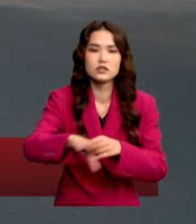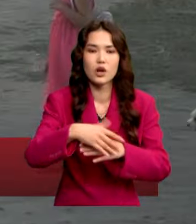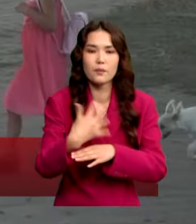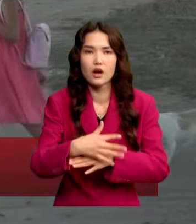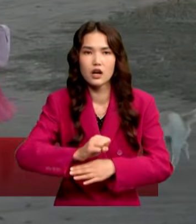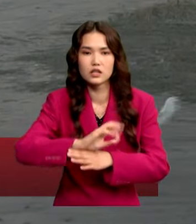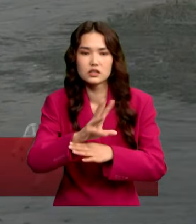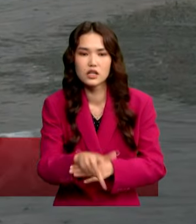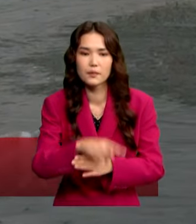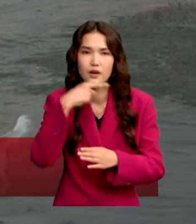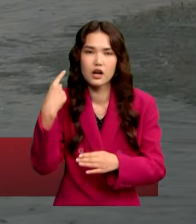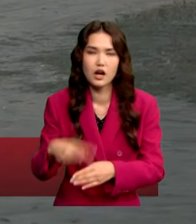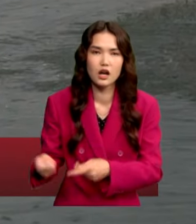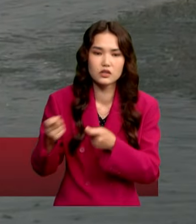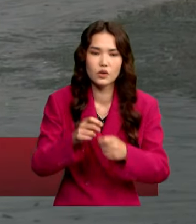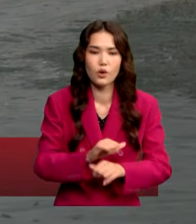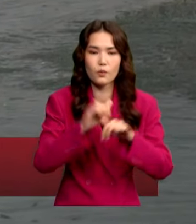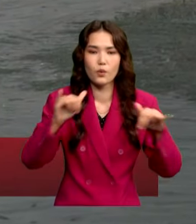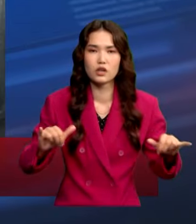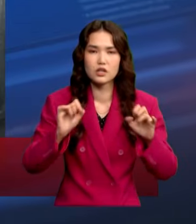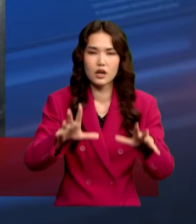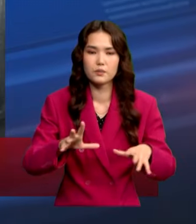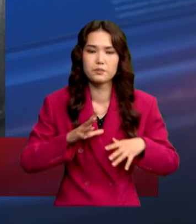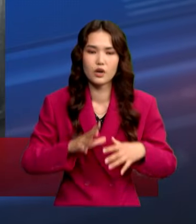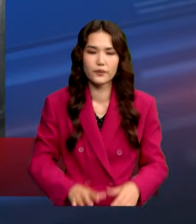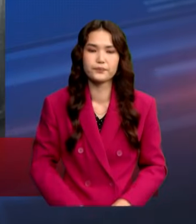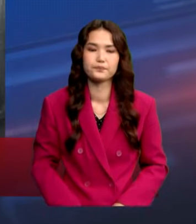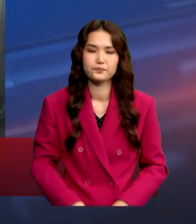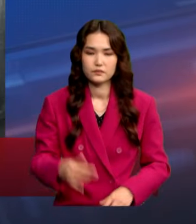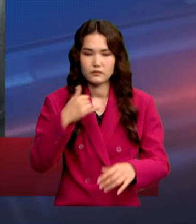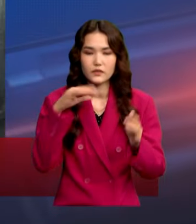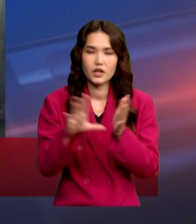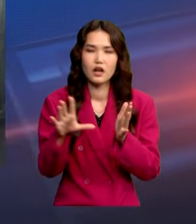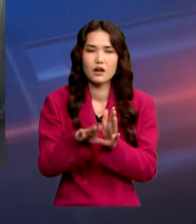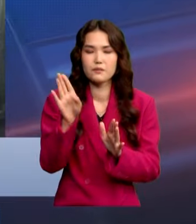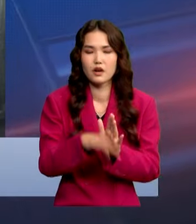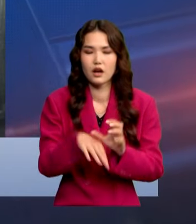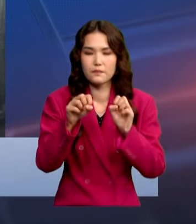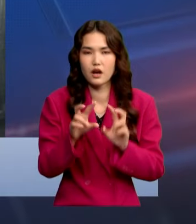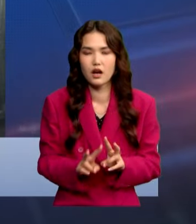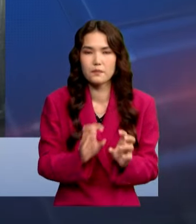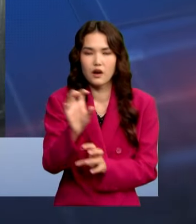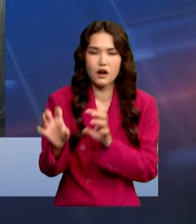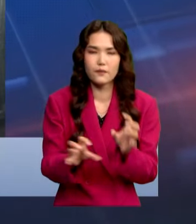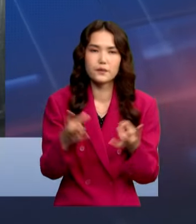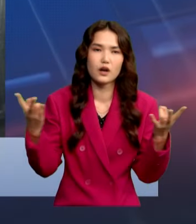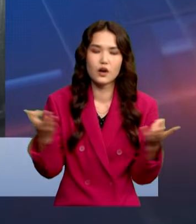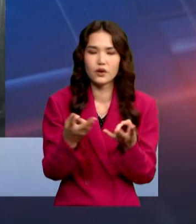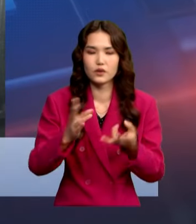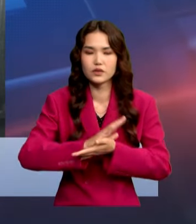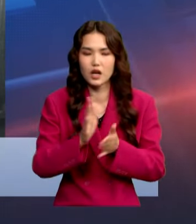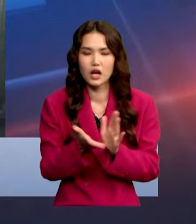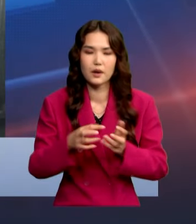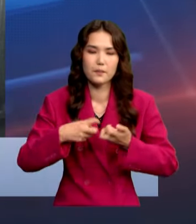қамту үшін Ресейден импортты көбейтуі мүмкін. Но в целом для сохранения энергетической безопасности этот вопрос нужно решать в